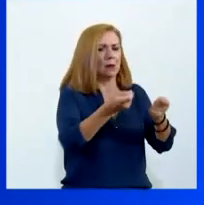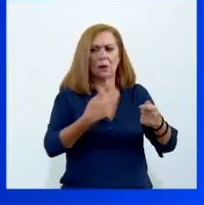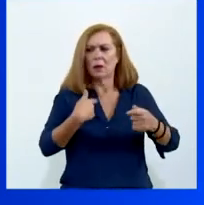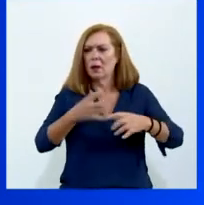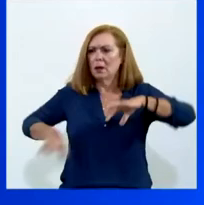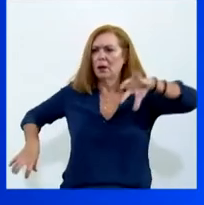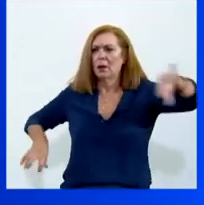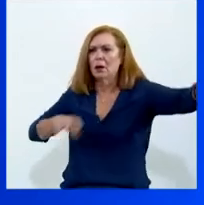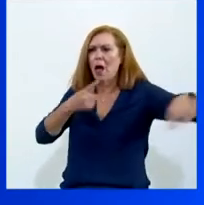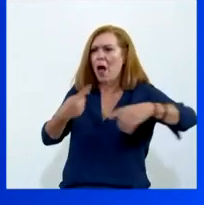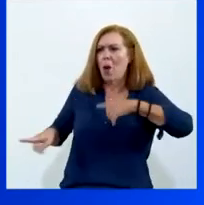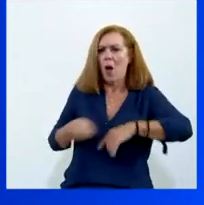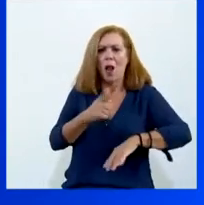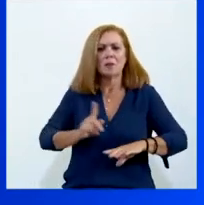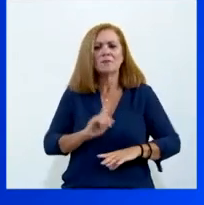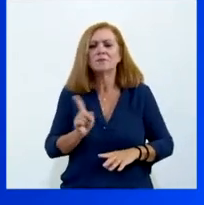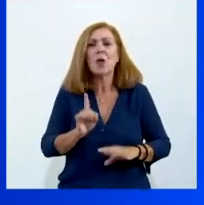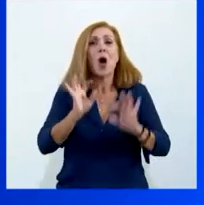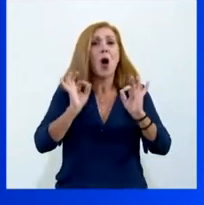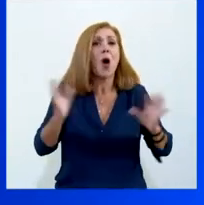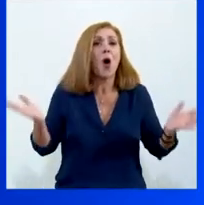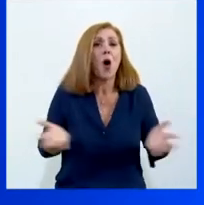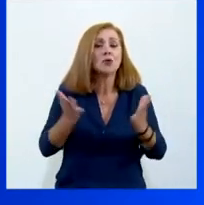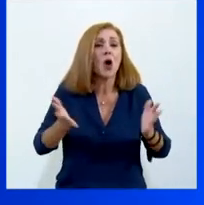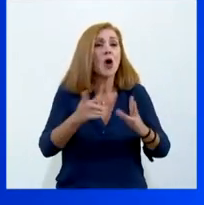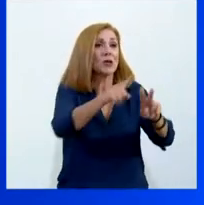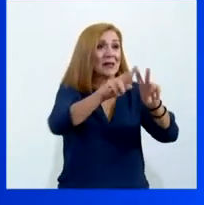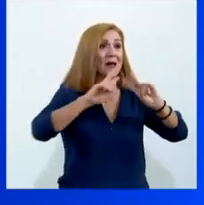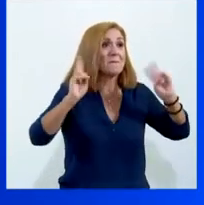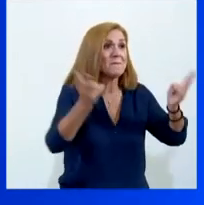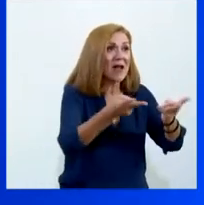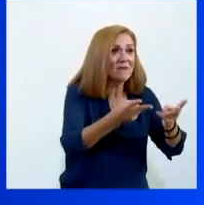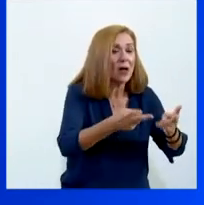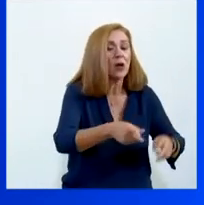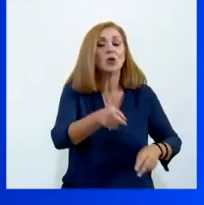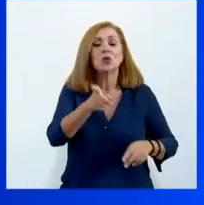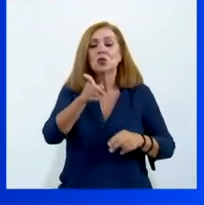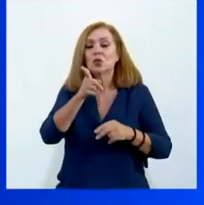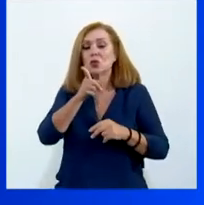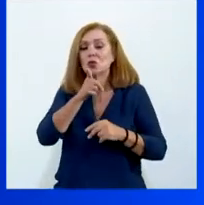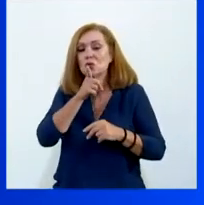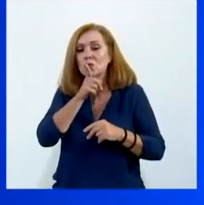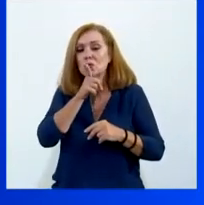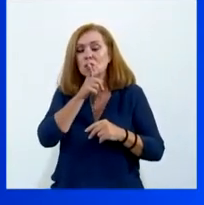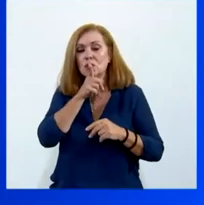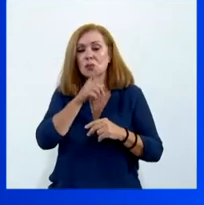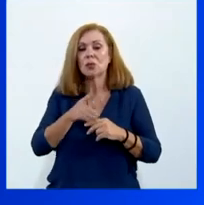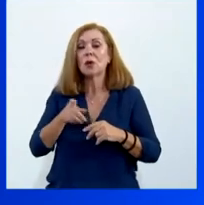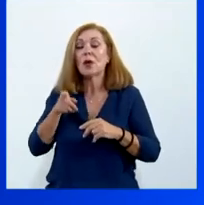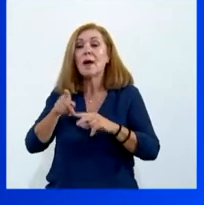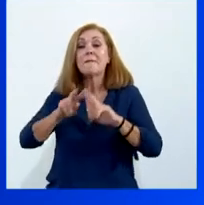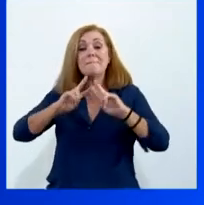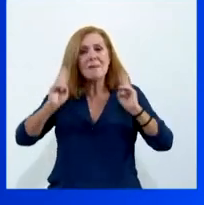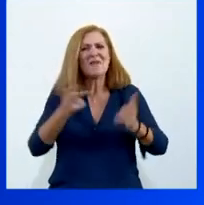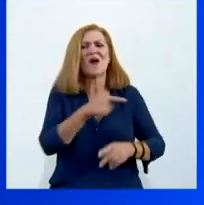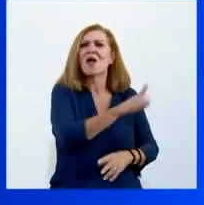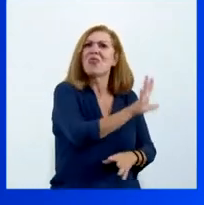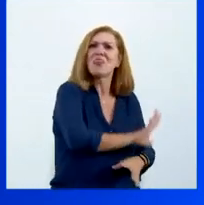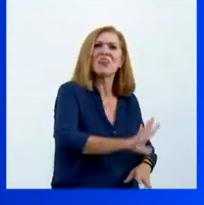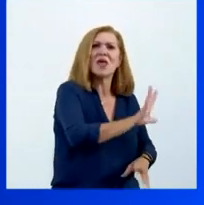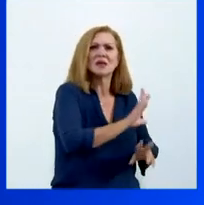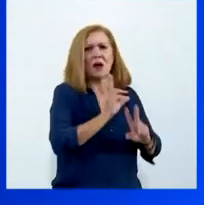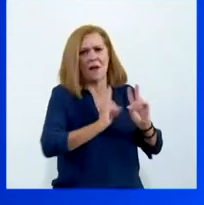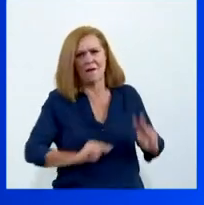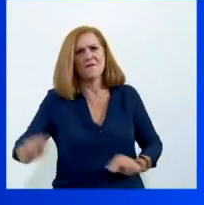ισχύει προφανώς και για την περιφέρεια της Θεσσαλίας.